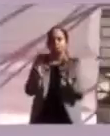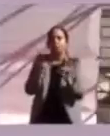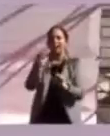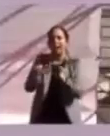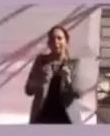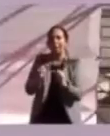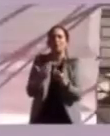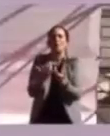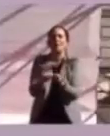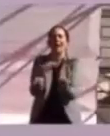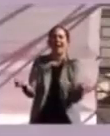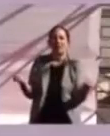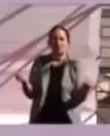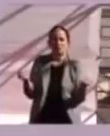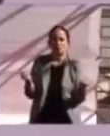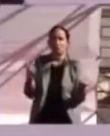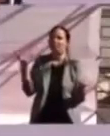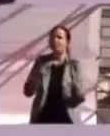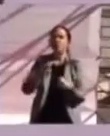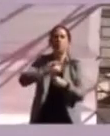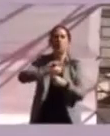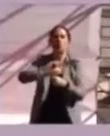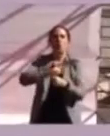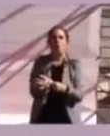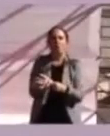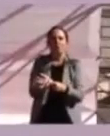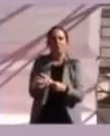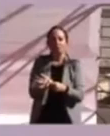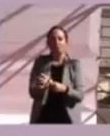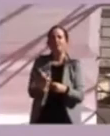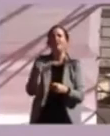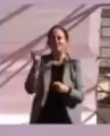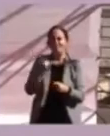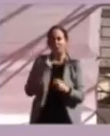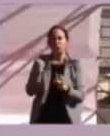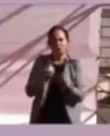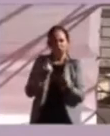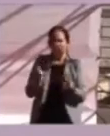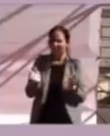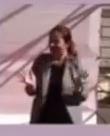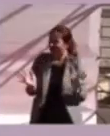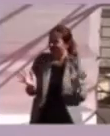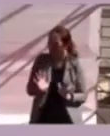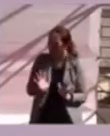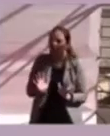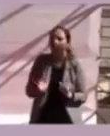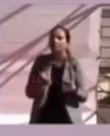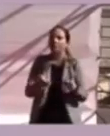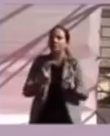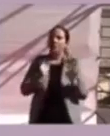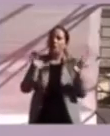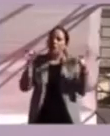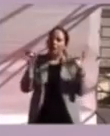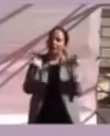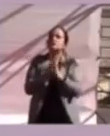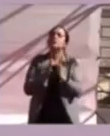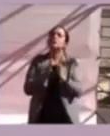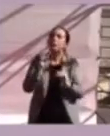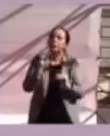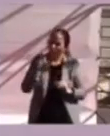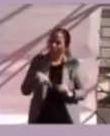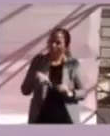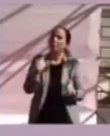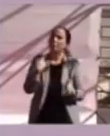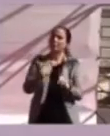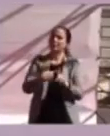nella sua drammaticità se apre questa opportunità non va assolutamente sprecata cambiare e